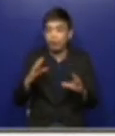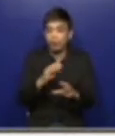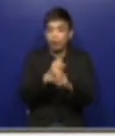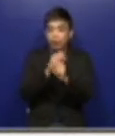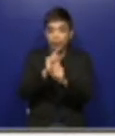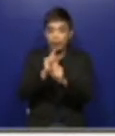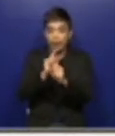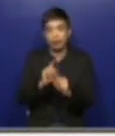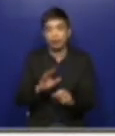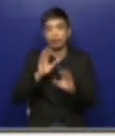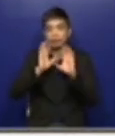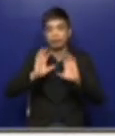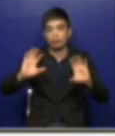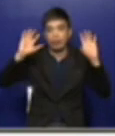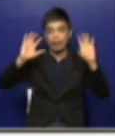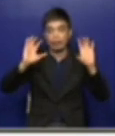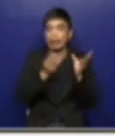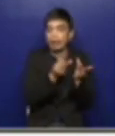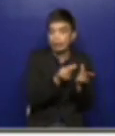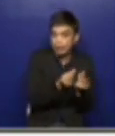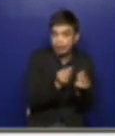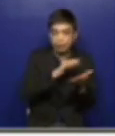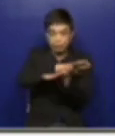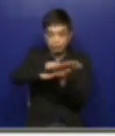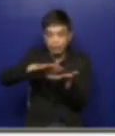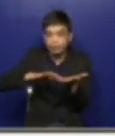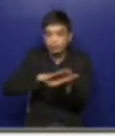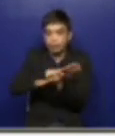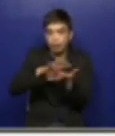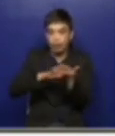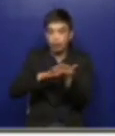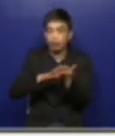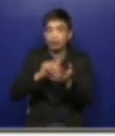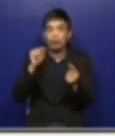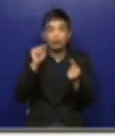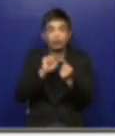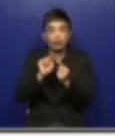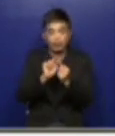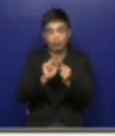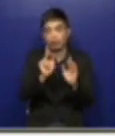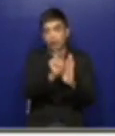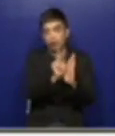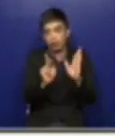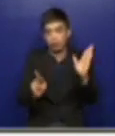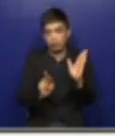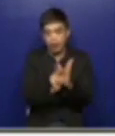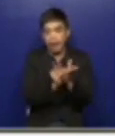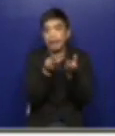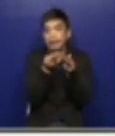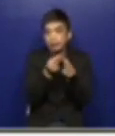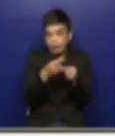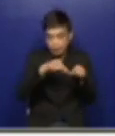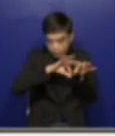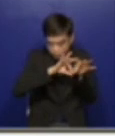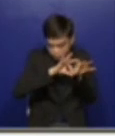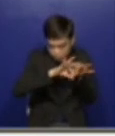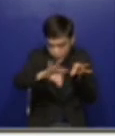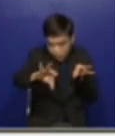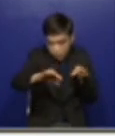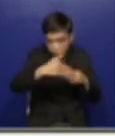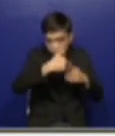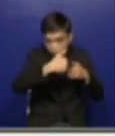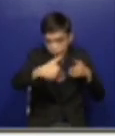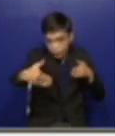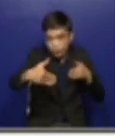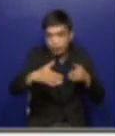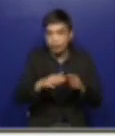ฐทับซ้อนกันสืบเนื่องมาจากการมีกฎหมายกำหนดแนวเขตประเภทที่ดินของรัฐหลายฉบับและใช้ม